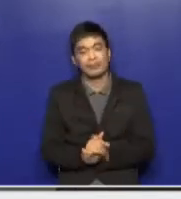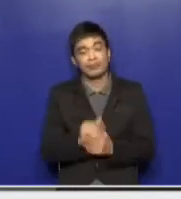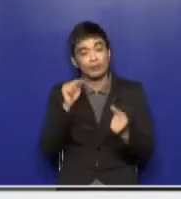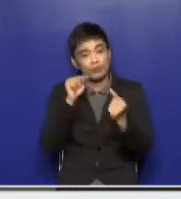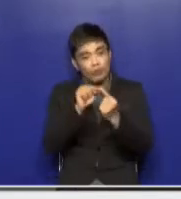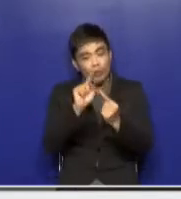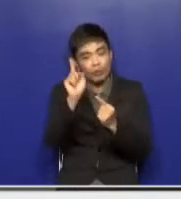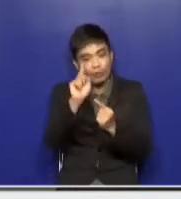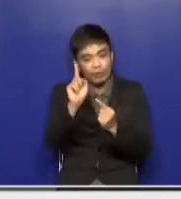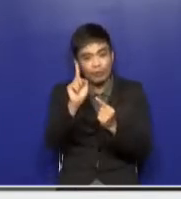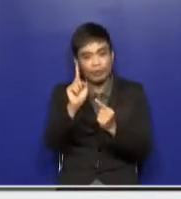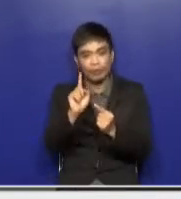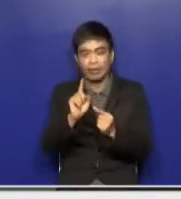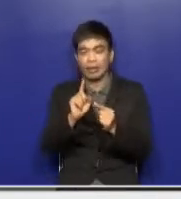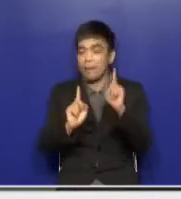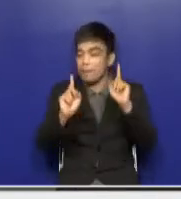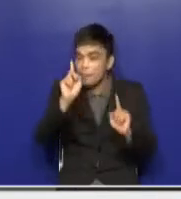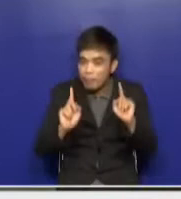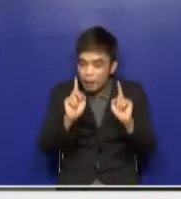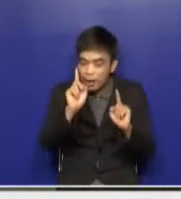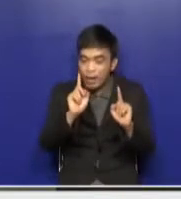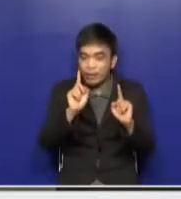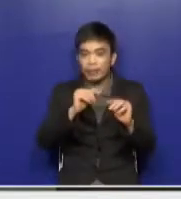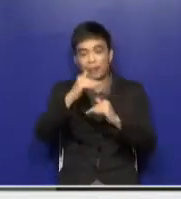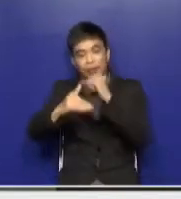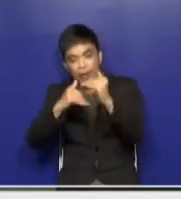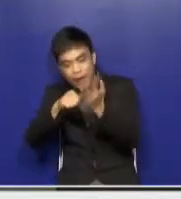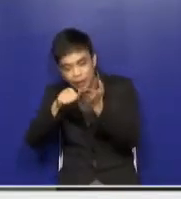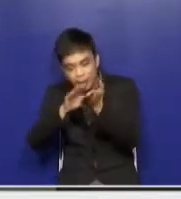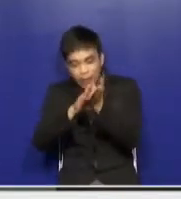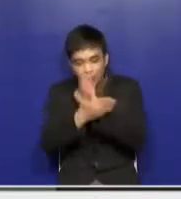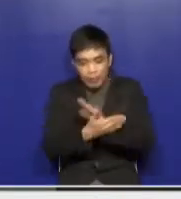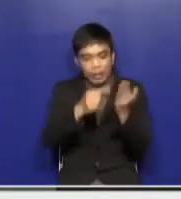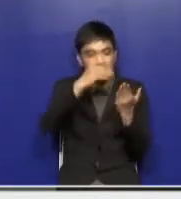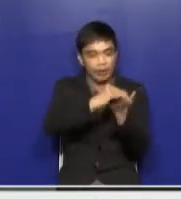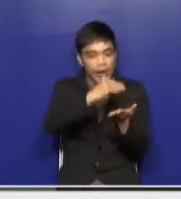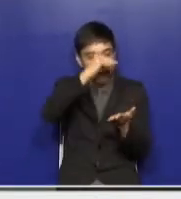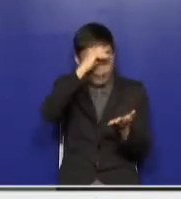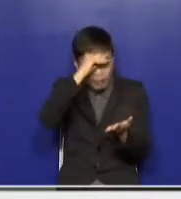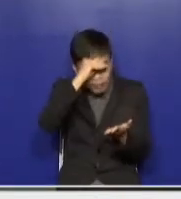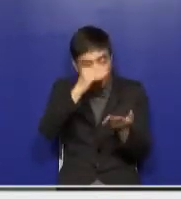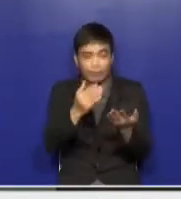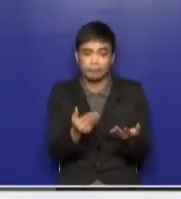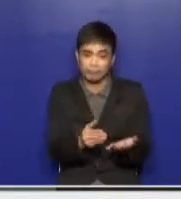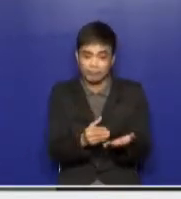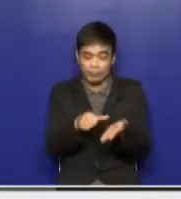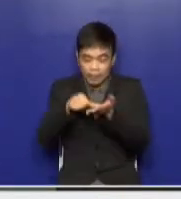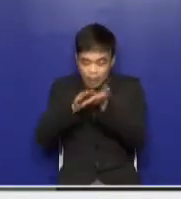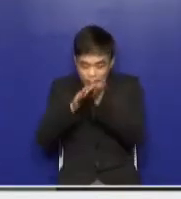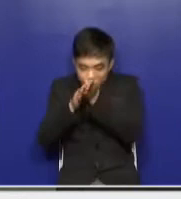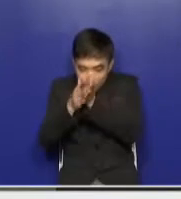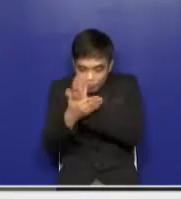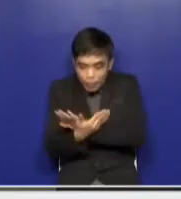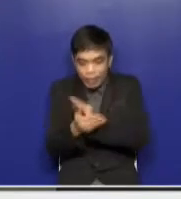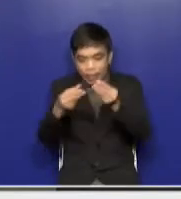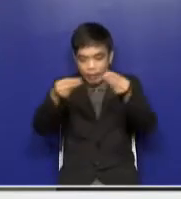ของการวัดผลการปฏิรูปนะครับเรื่องการศึกษาเรื่องของการปรับปรุงในแง่ของการร